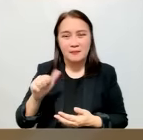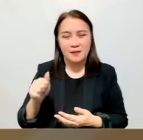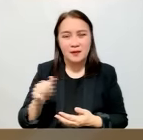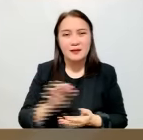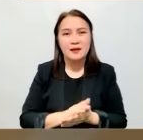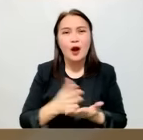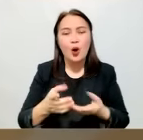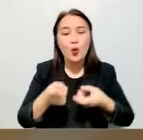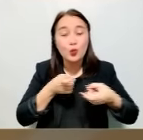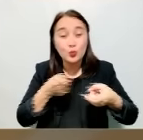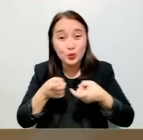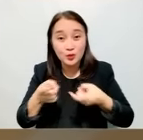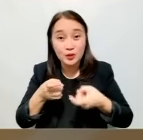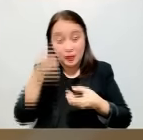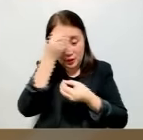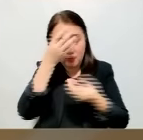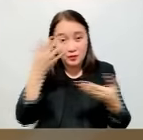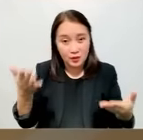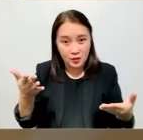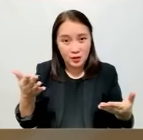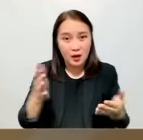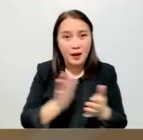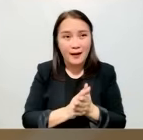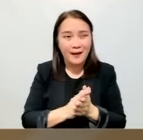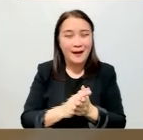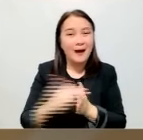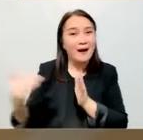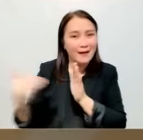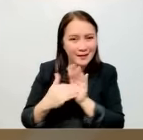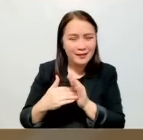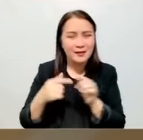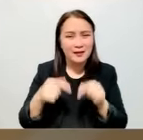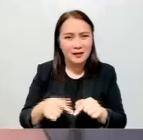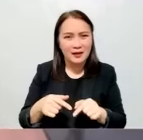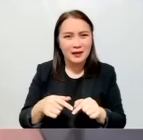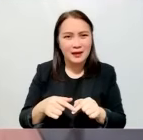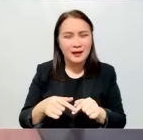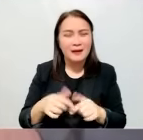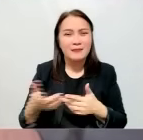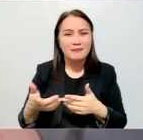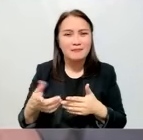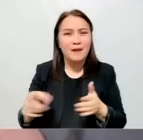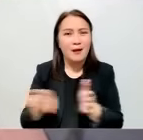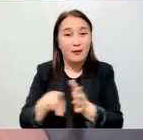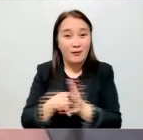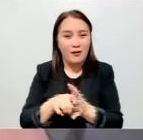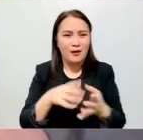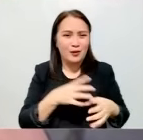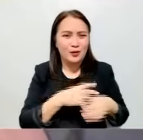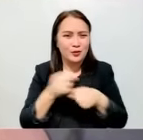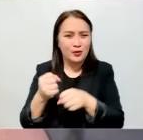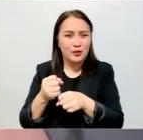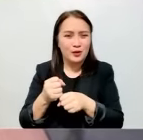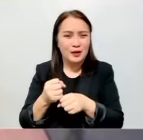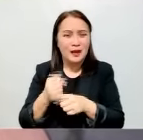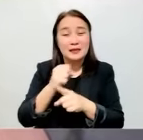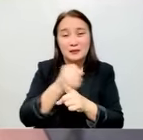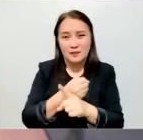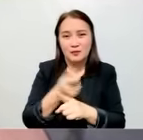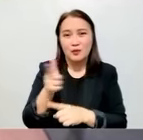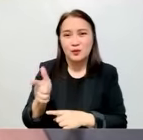ang impormasyon laban sa kanila na iligal na kinuha ng iba. September 2023, nang ipresenta